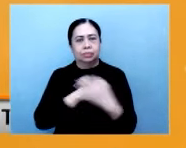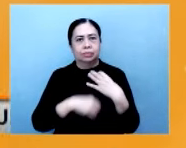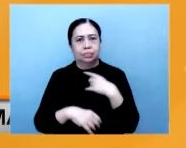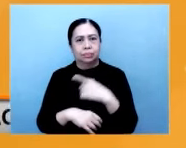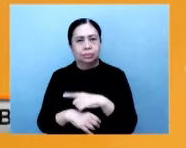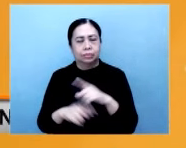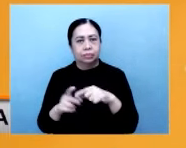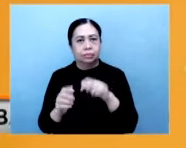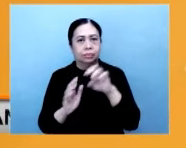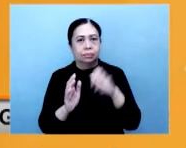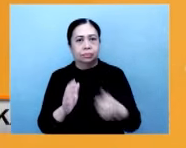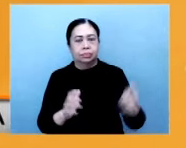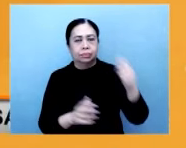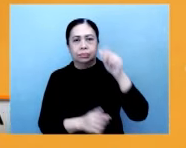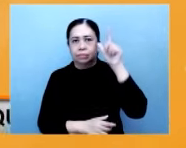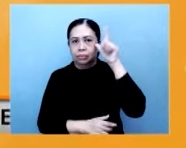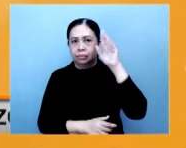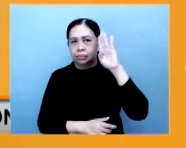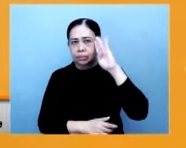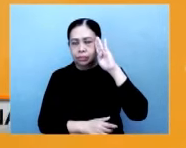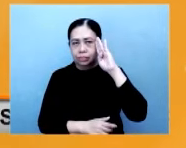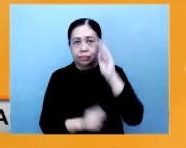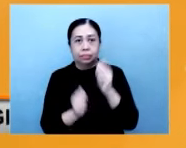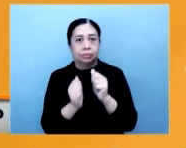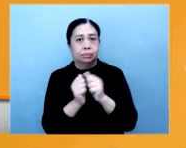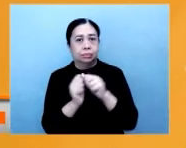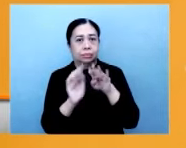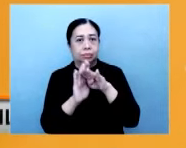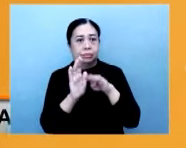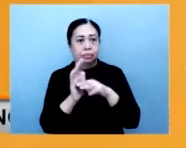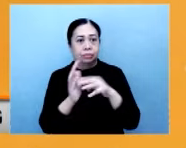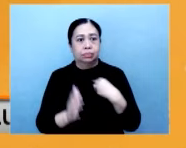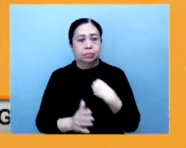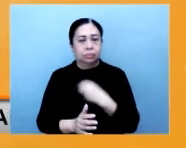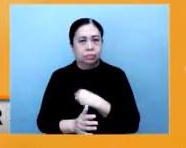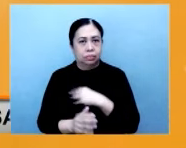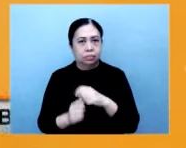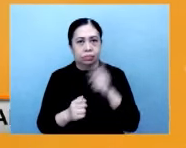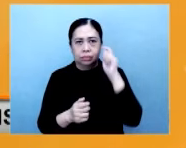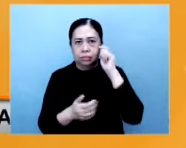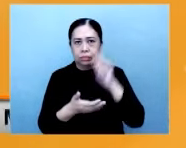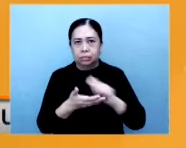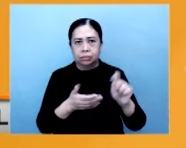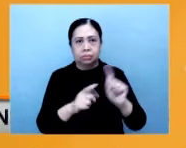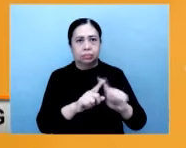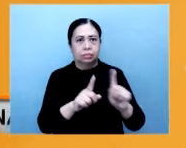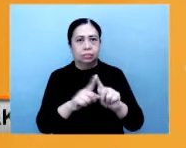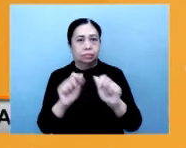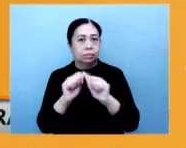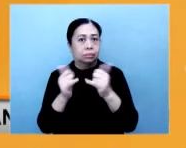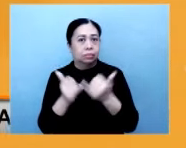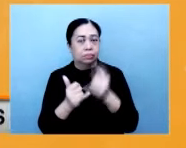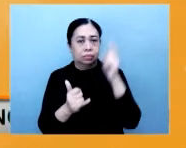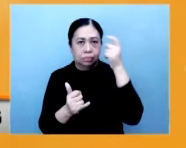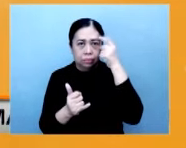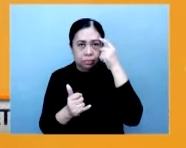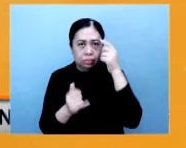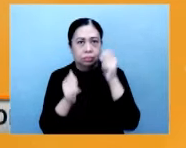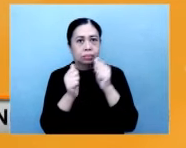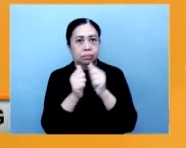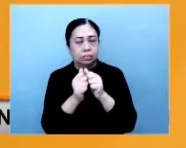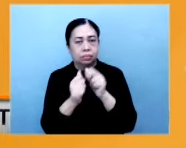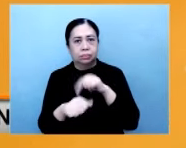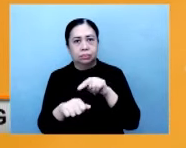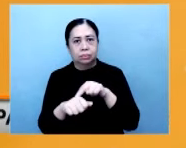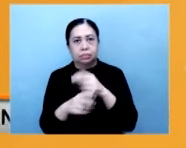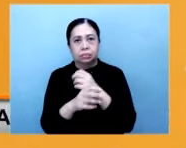Executive Secretary Lucas Bersemin. Kabilang sa mga miyembro nito ang mga kalihim ng iba't ibang ahensya ng gobyerno, pati na ang National Security